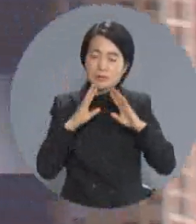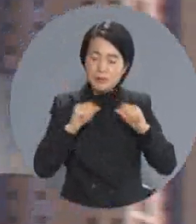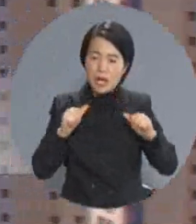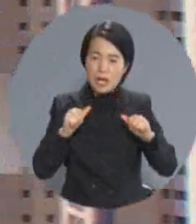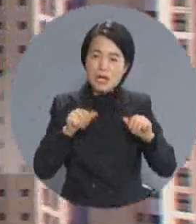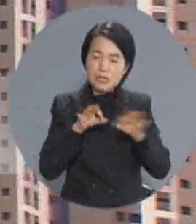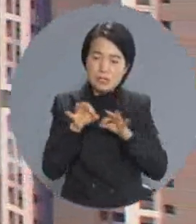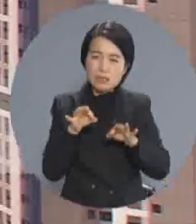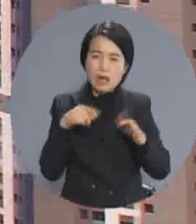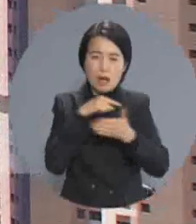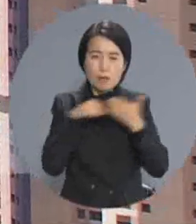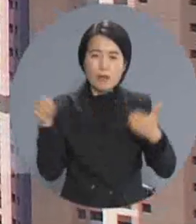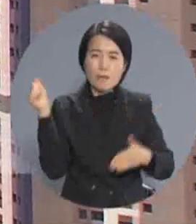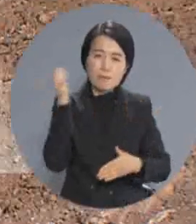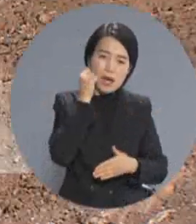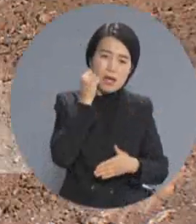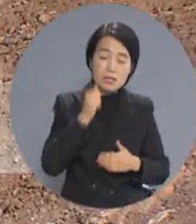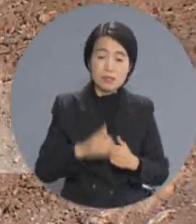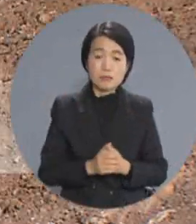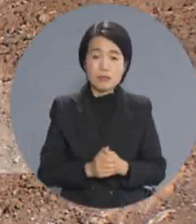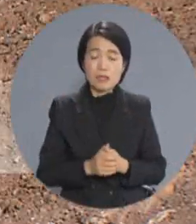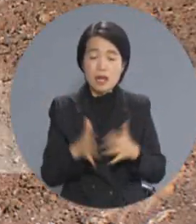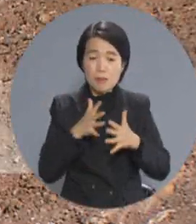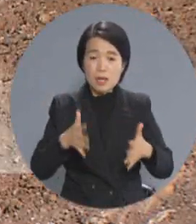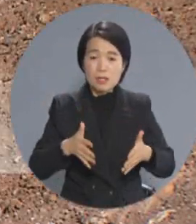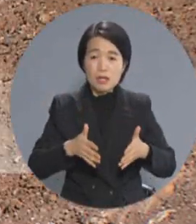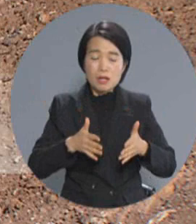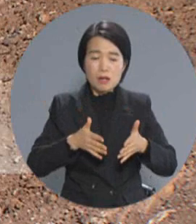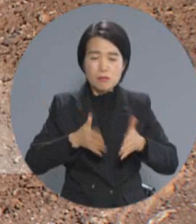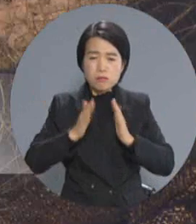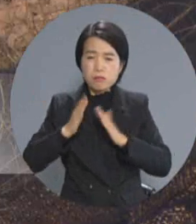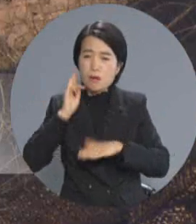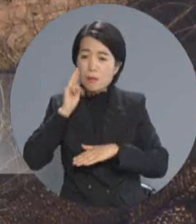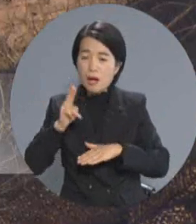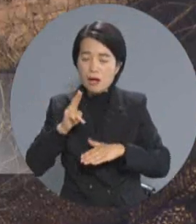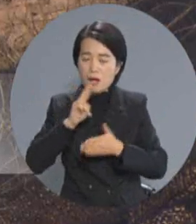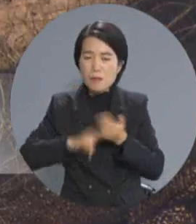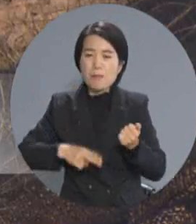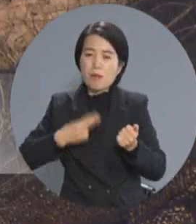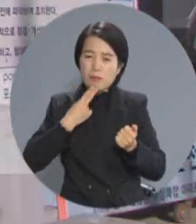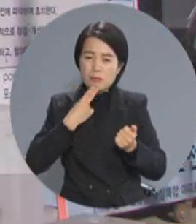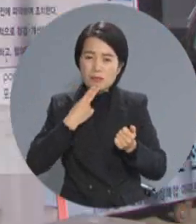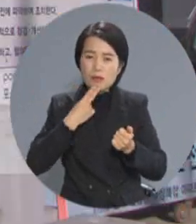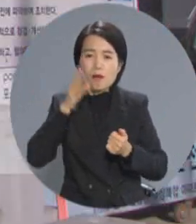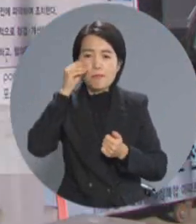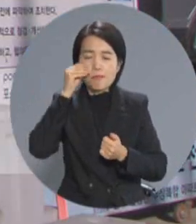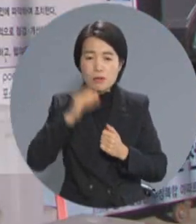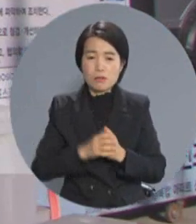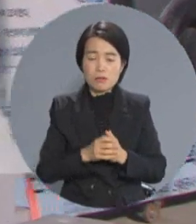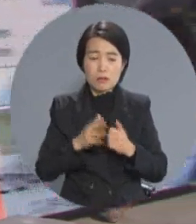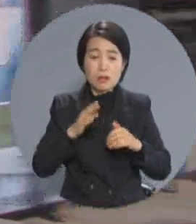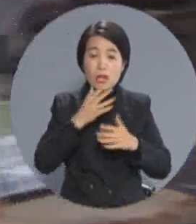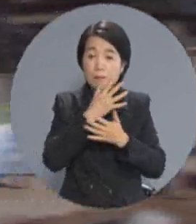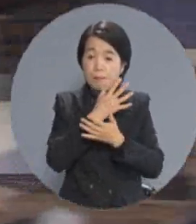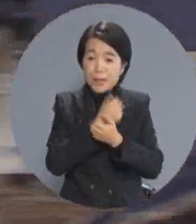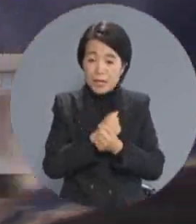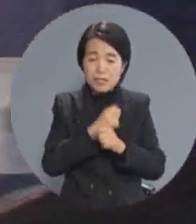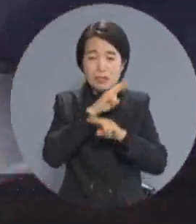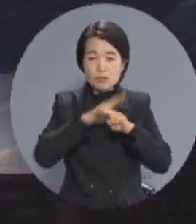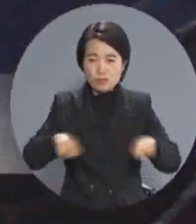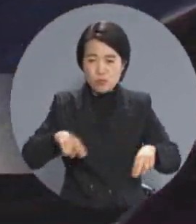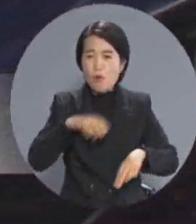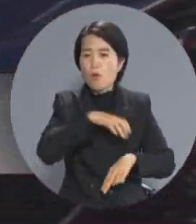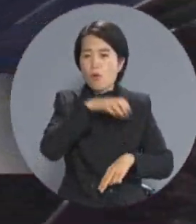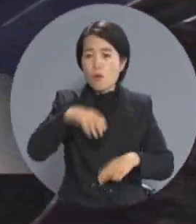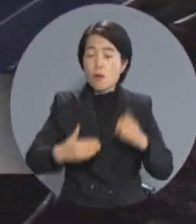시장은 직격탄을 맞았습니다. 아파트 공급 과잉은 미분양으로 고스란히 남았고 분양 계약마저 취소하는 사업장이